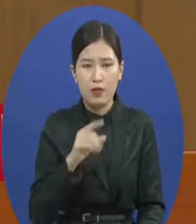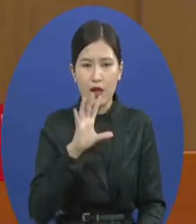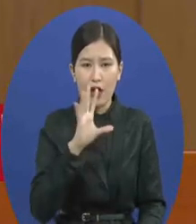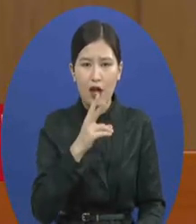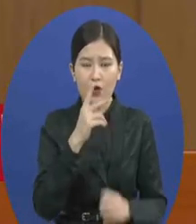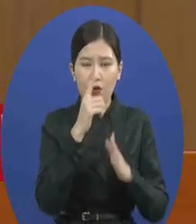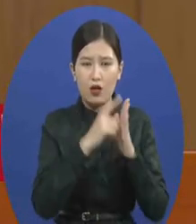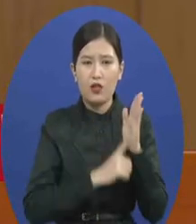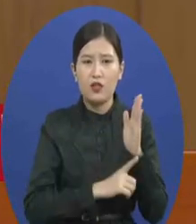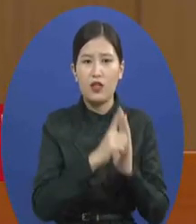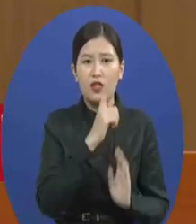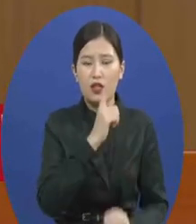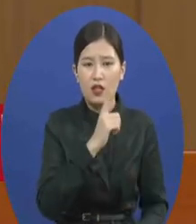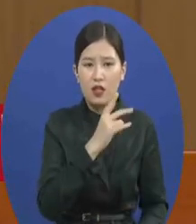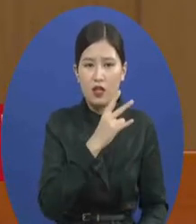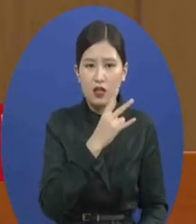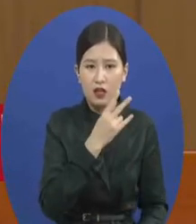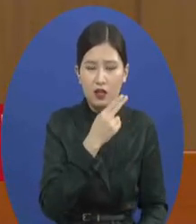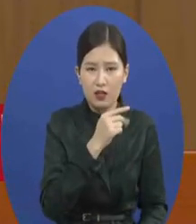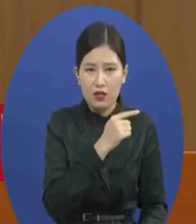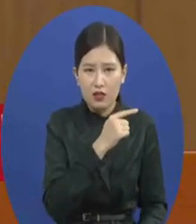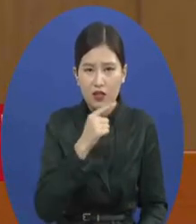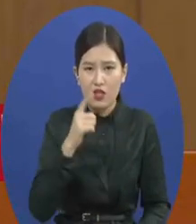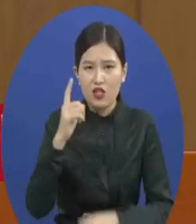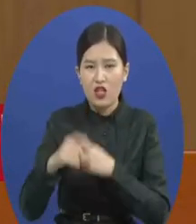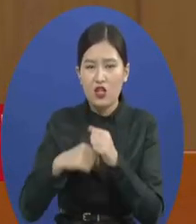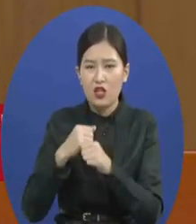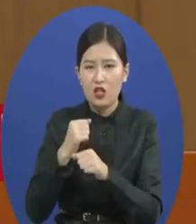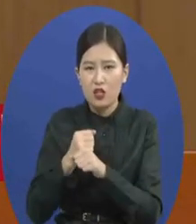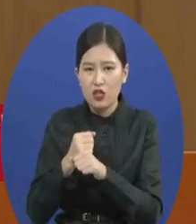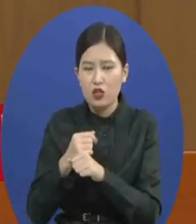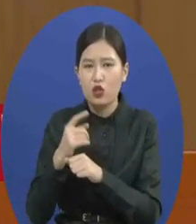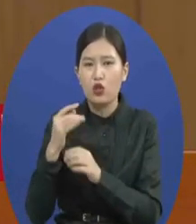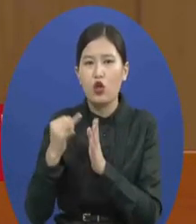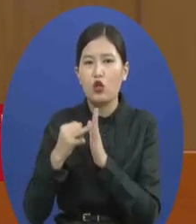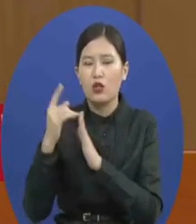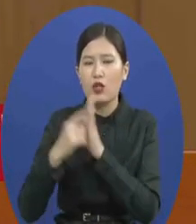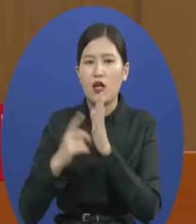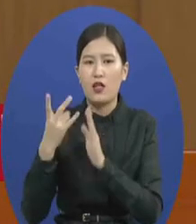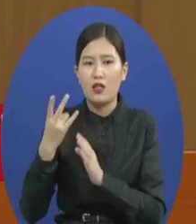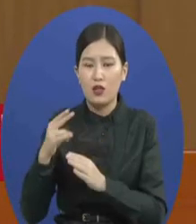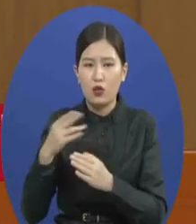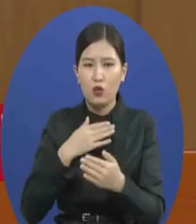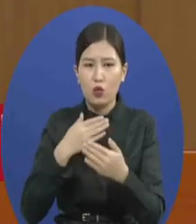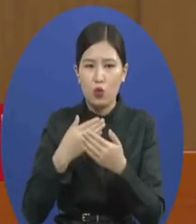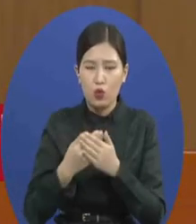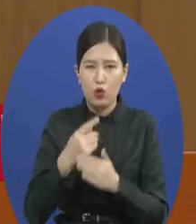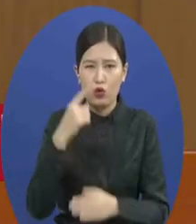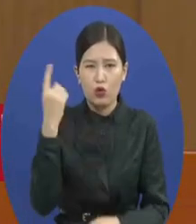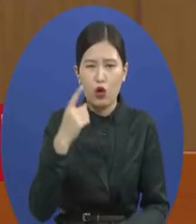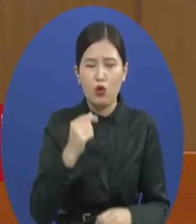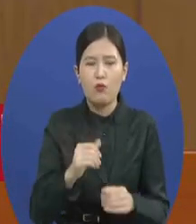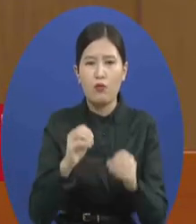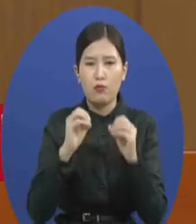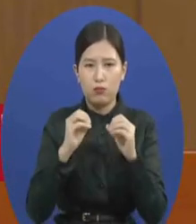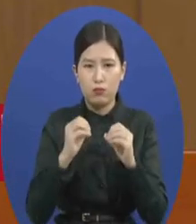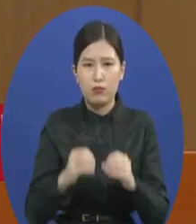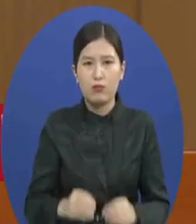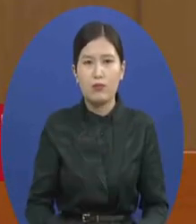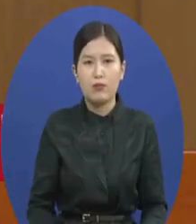1-ээс ирэх жилийн 7 сарын 1 хүртэл бүх цахилгааныг тэглэж байна. Цахилгааны